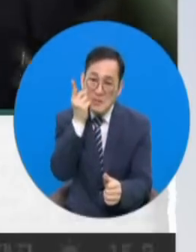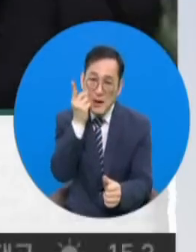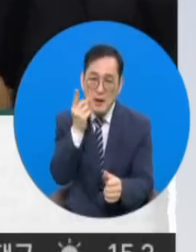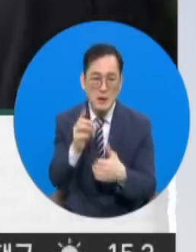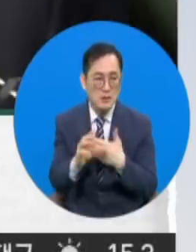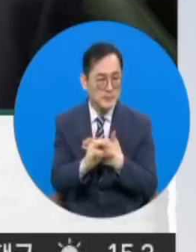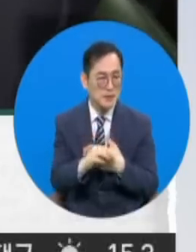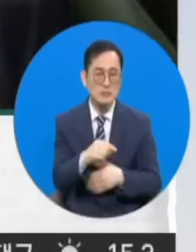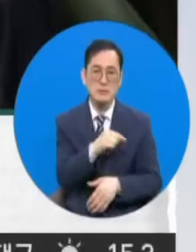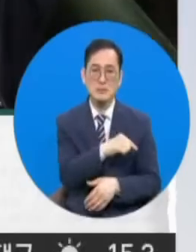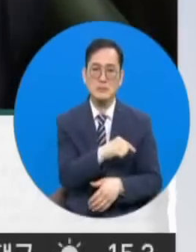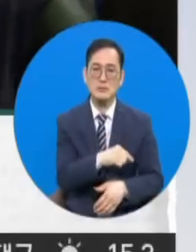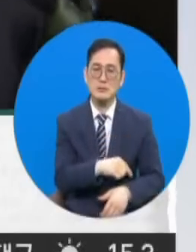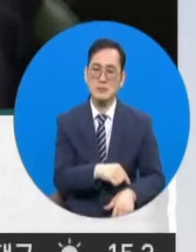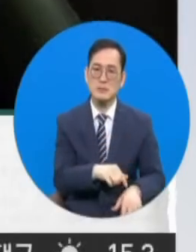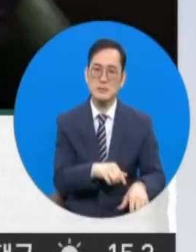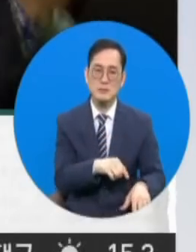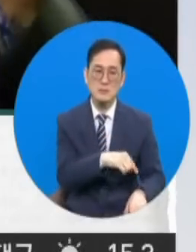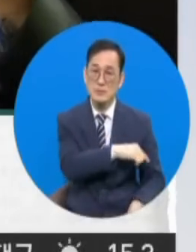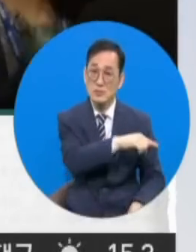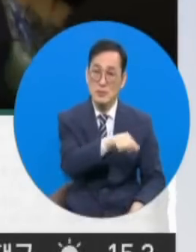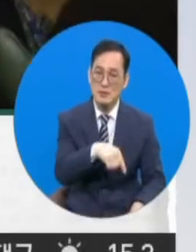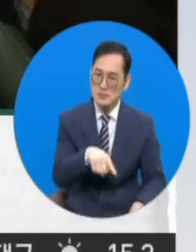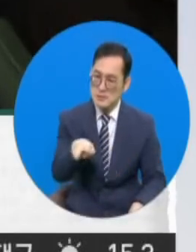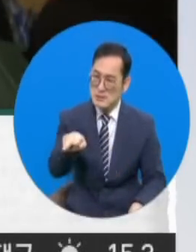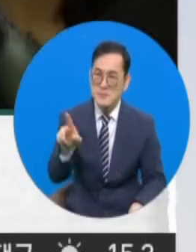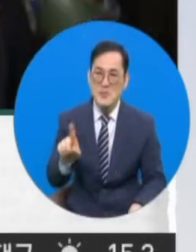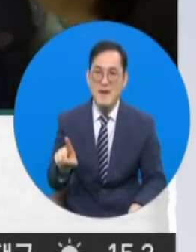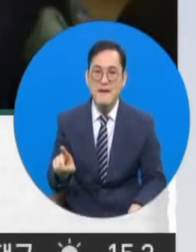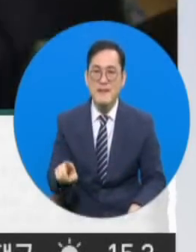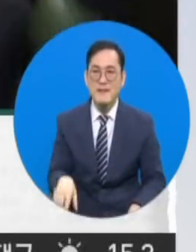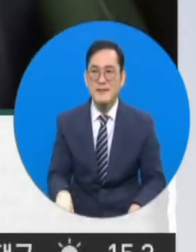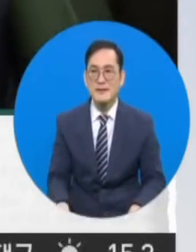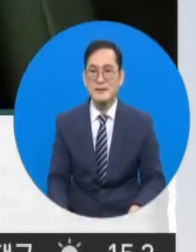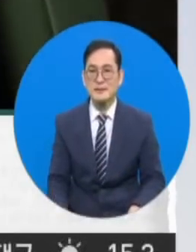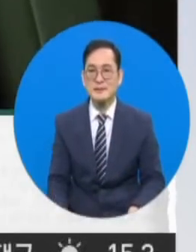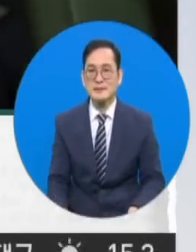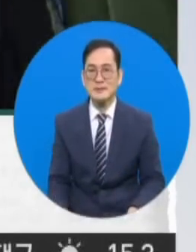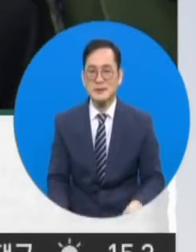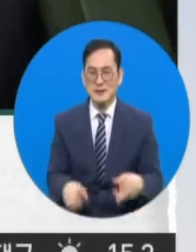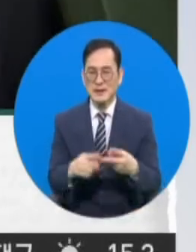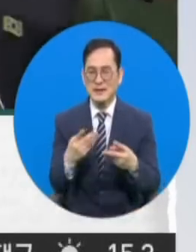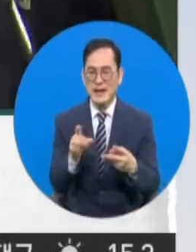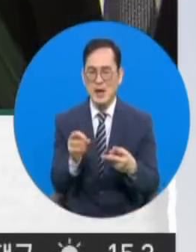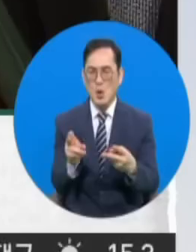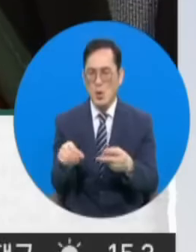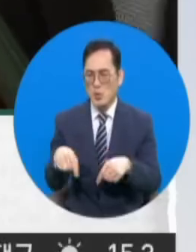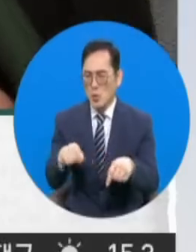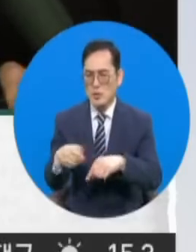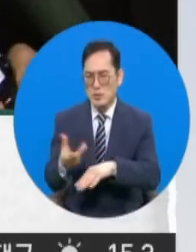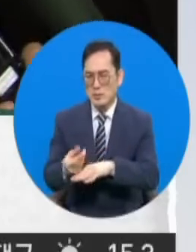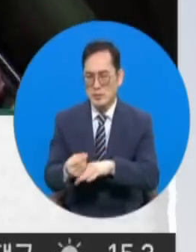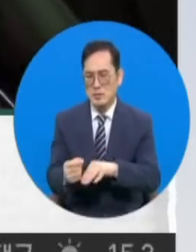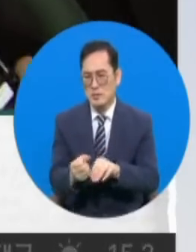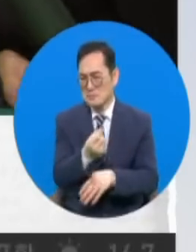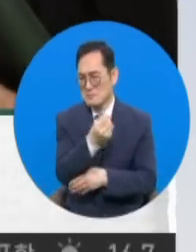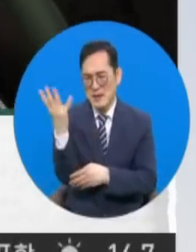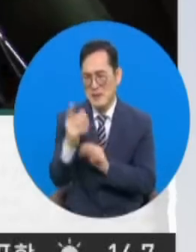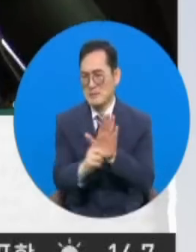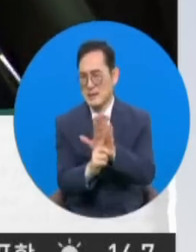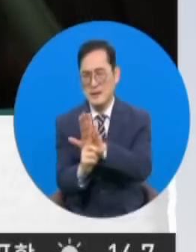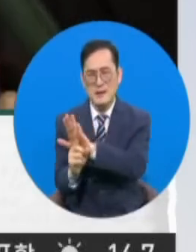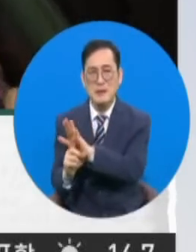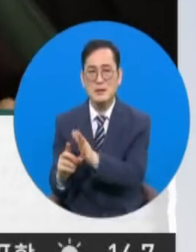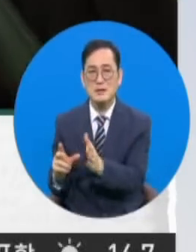얘기 들 수 있거든요 왜냐면 그간 모든 언론에서 정치면에서 태형우 최고의 어떤 저 녹취록 파문이 연일 보도가 되고 있는